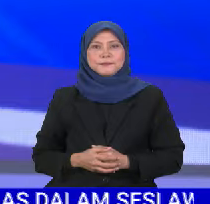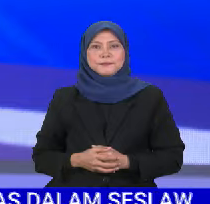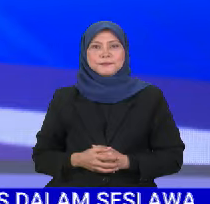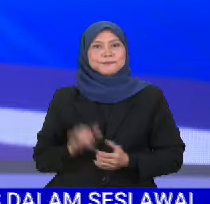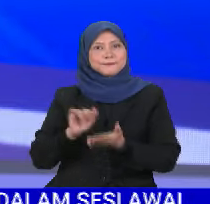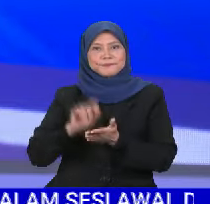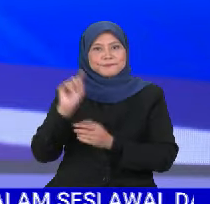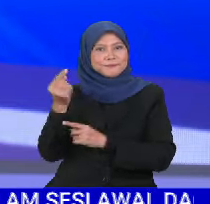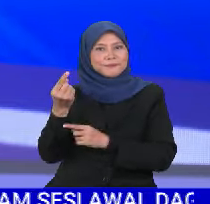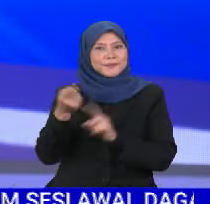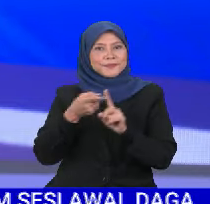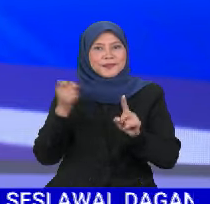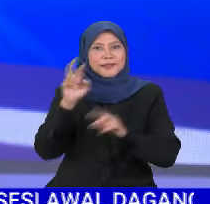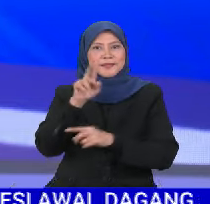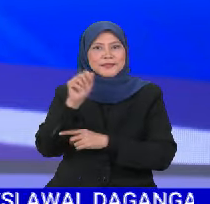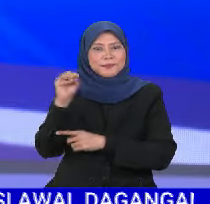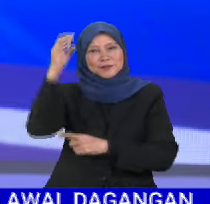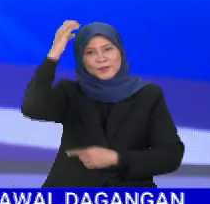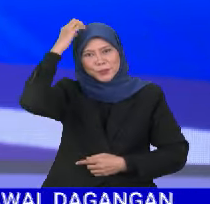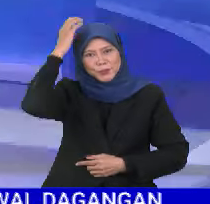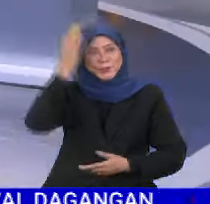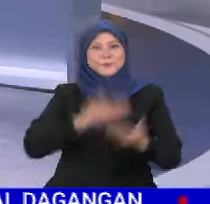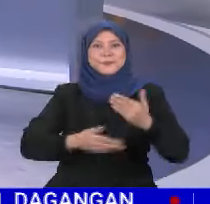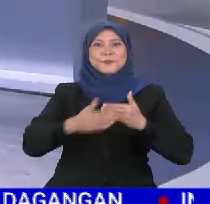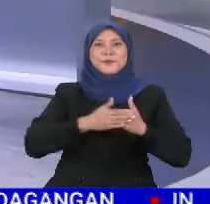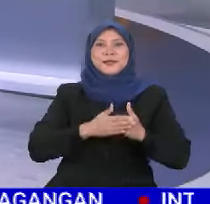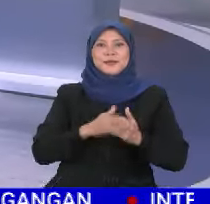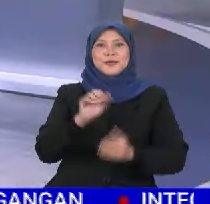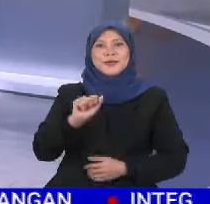Sekian sahaja berita dari RTM Selangor. Kembali